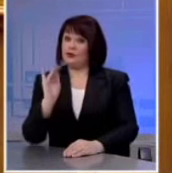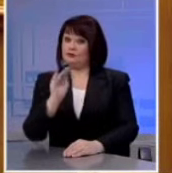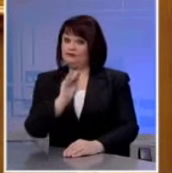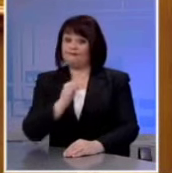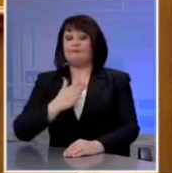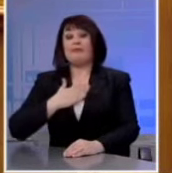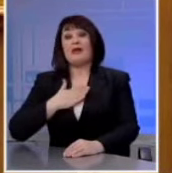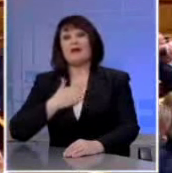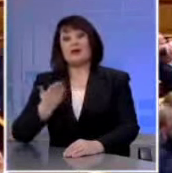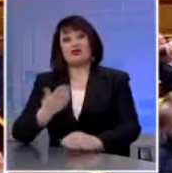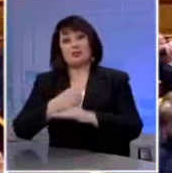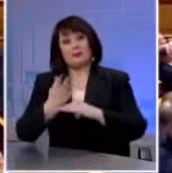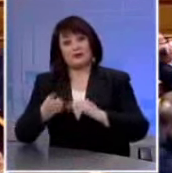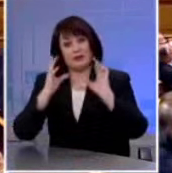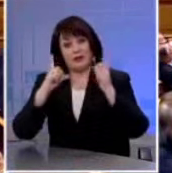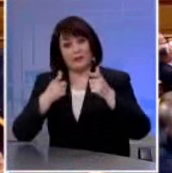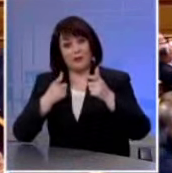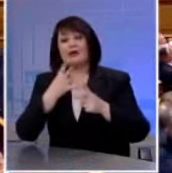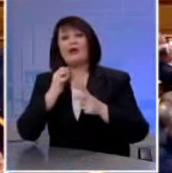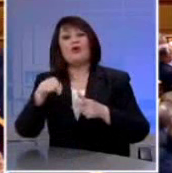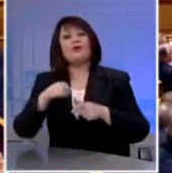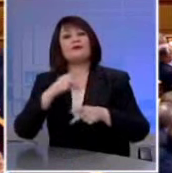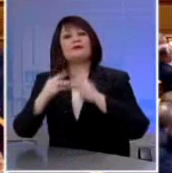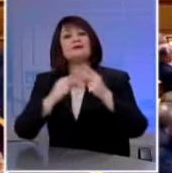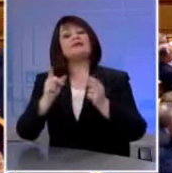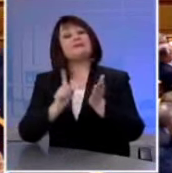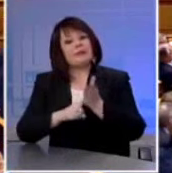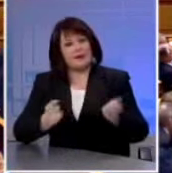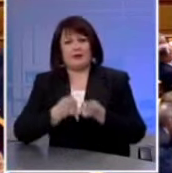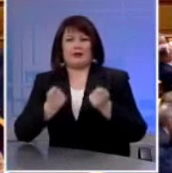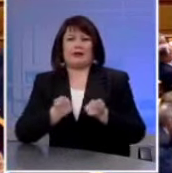ευχαριστήσω, διότι είναι μια συζήτηση που έπρεπε να γίνει,